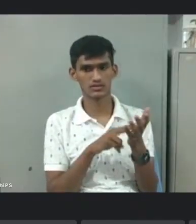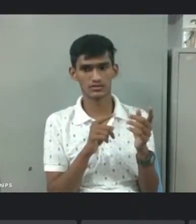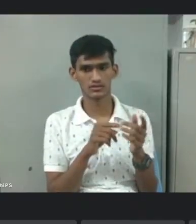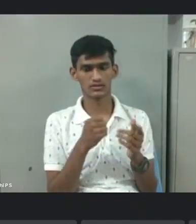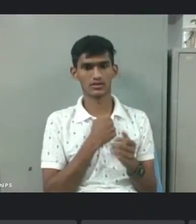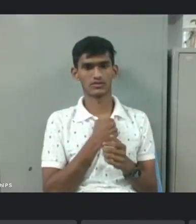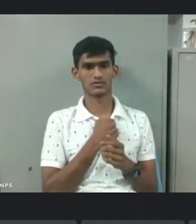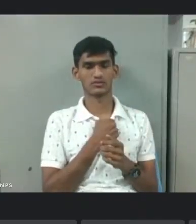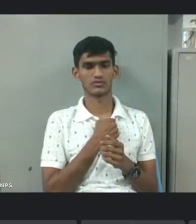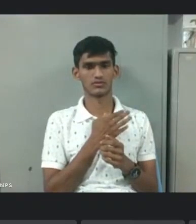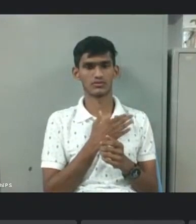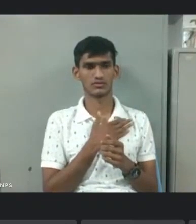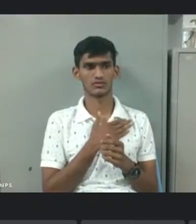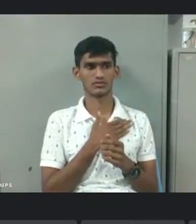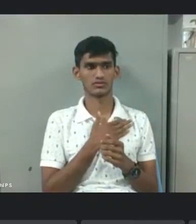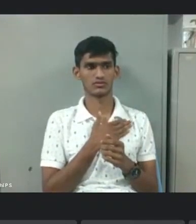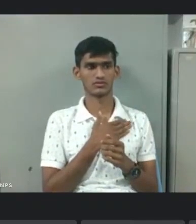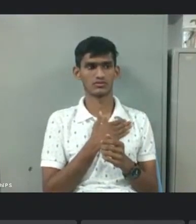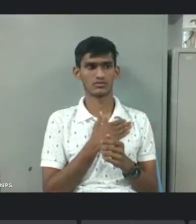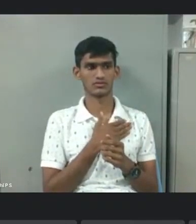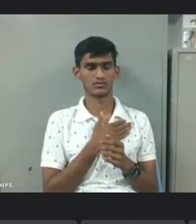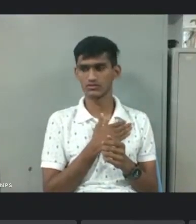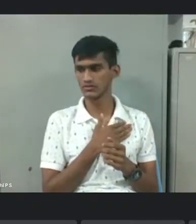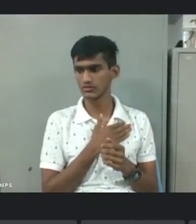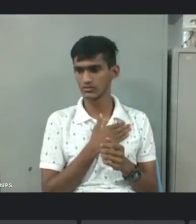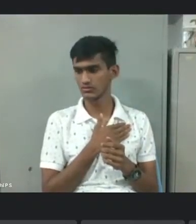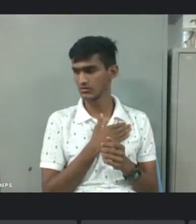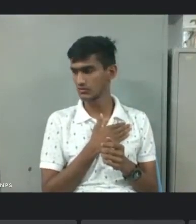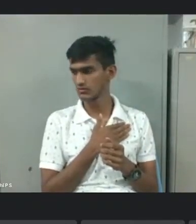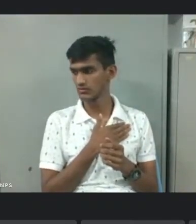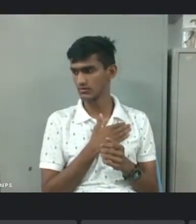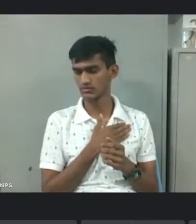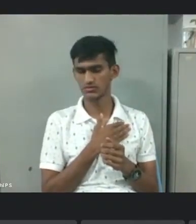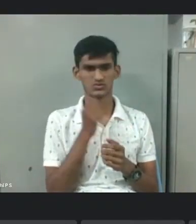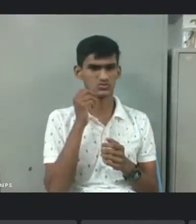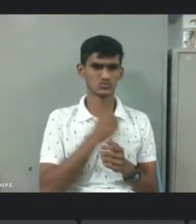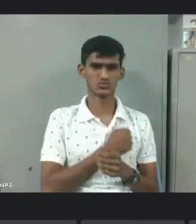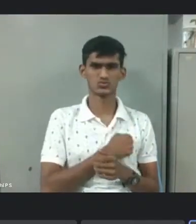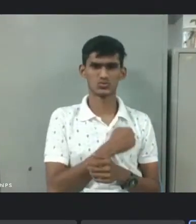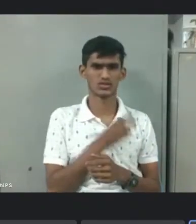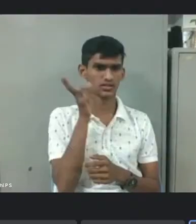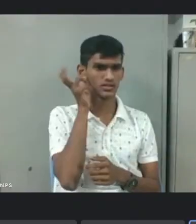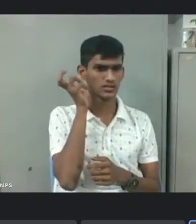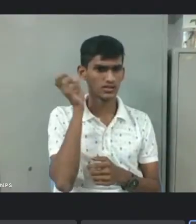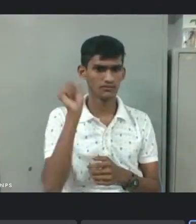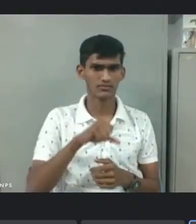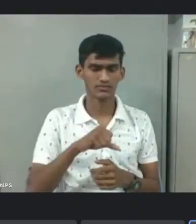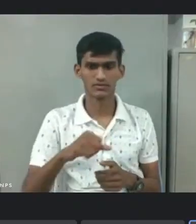എൻ്റെ മോനിന്റെ വയസ്സ് 6 കഴിഞ്ഞ്. അവന് ADHD, ഹൈപ്പർ. ഹലോ,